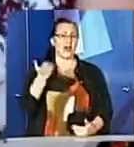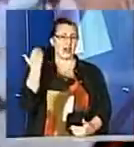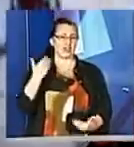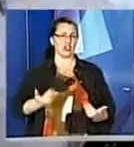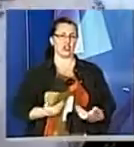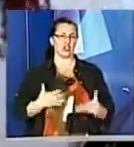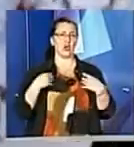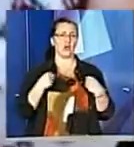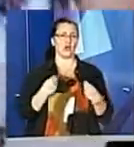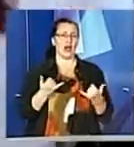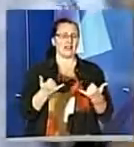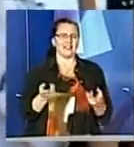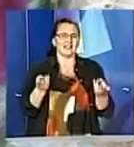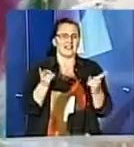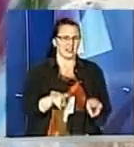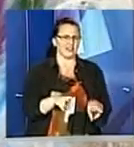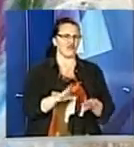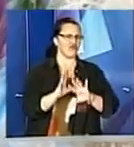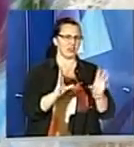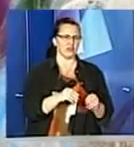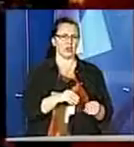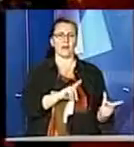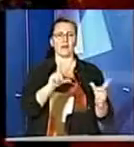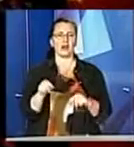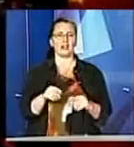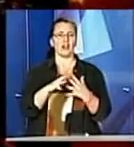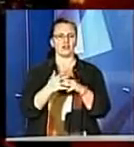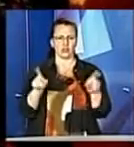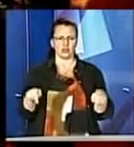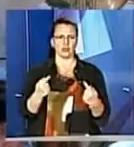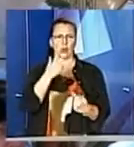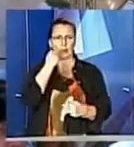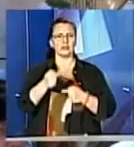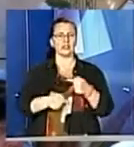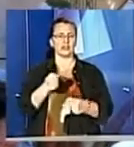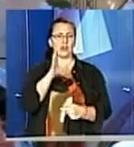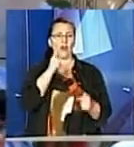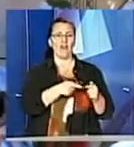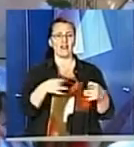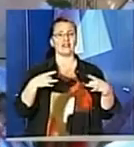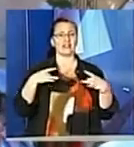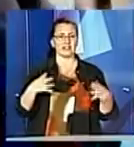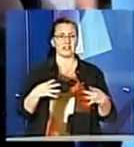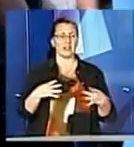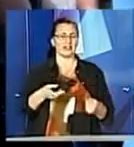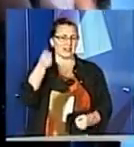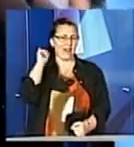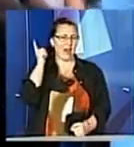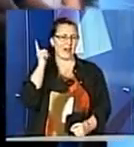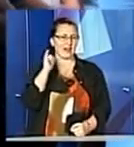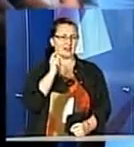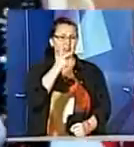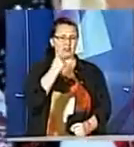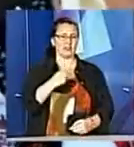тепер залишила усе, що в селі піднімати дух і відроджувати українські традиції. А під час свята на верстаті за старим прадідівським звичаєм